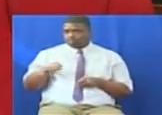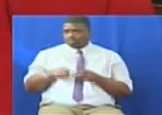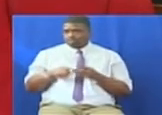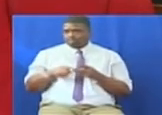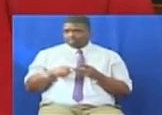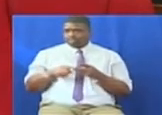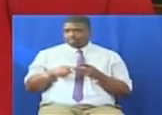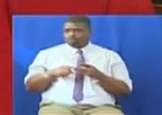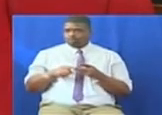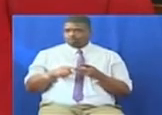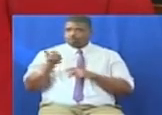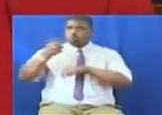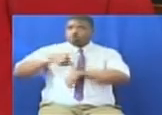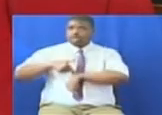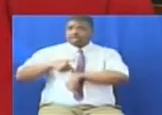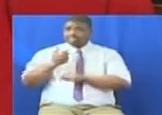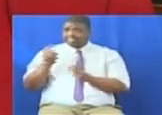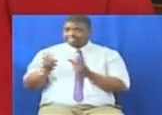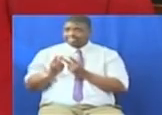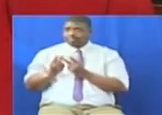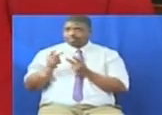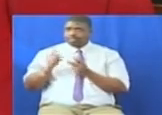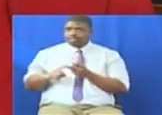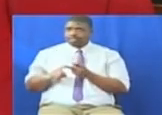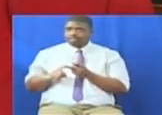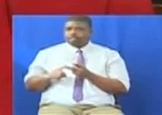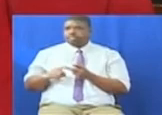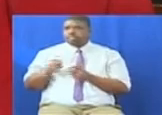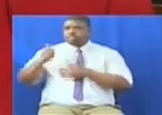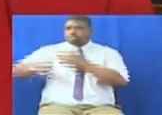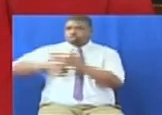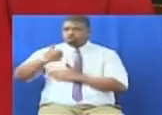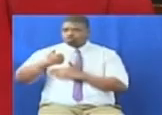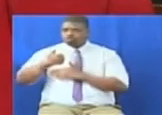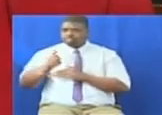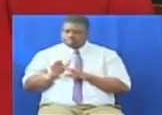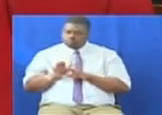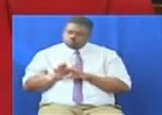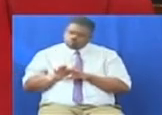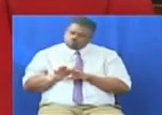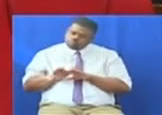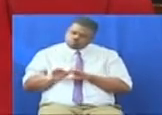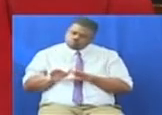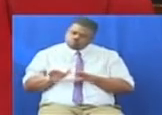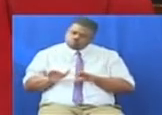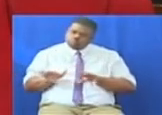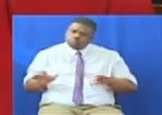ndio wakati ambapo kama kiongozi natakiwa uwe mtulivu sana.